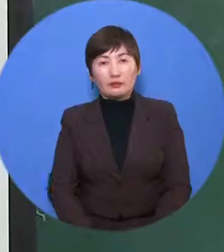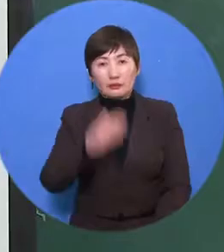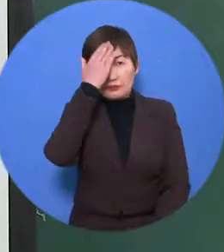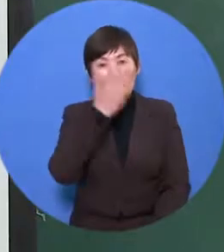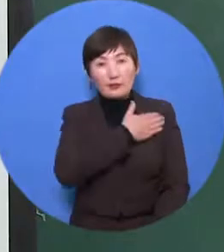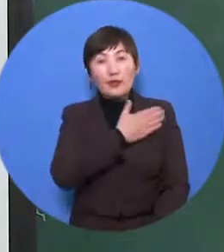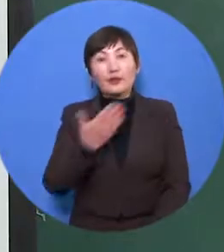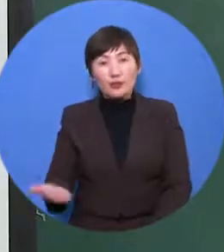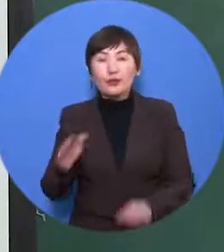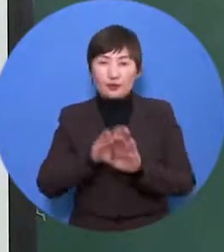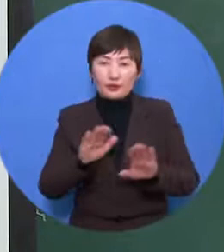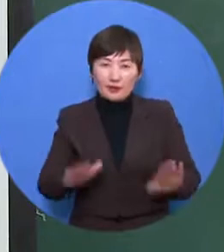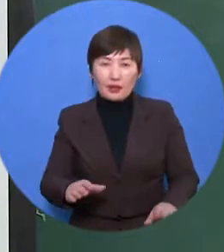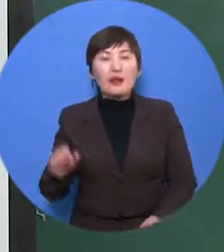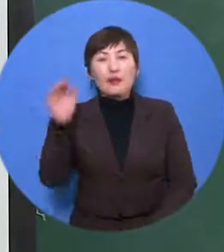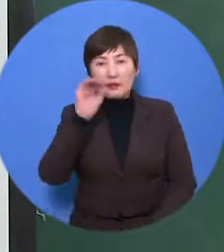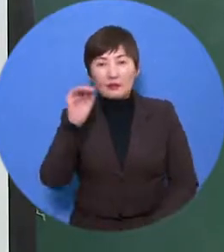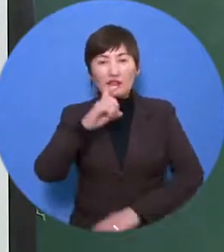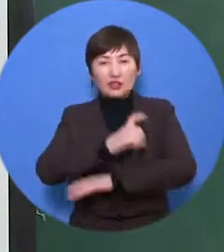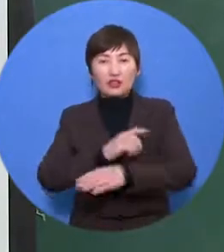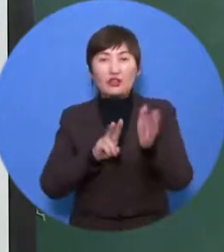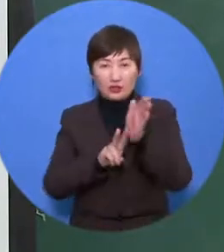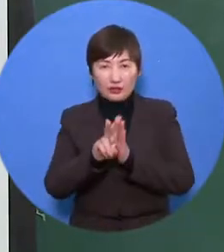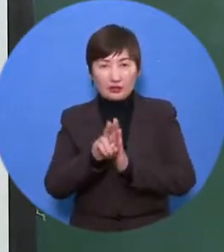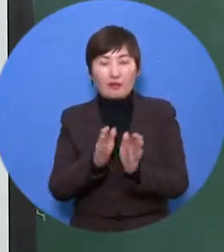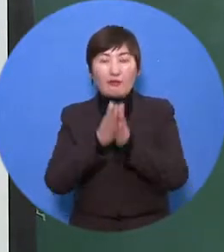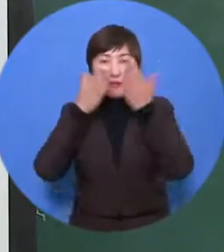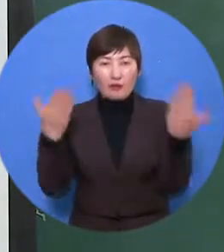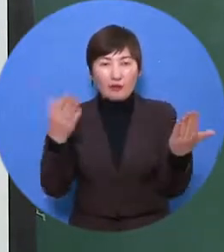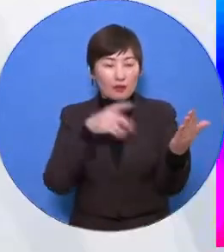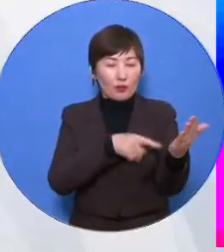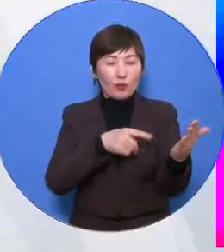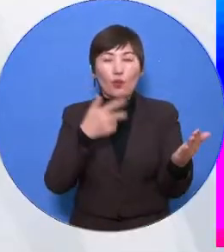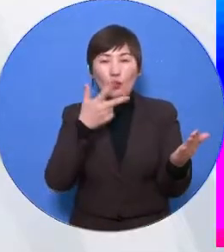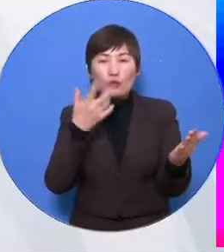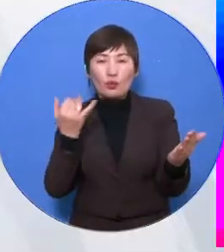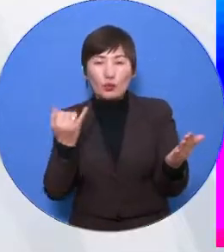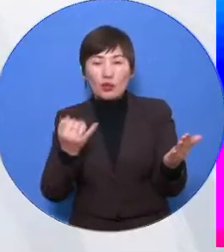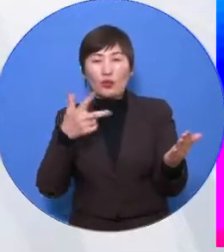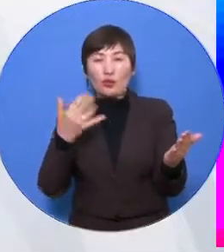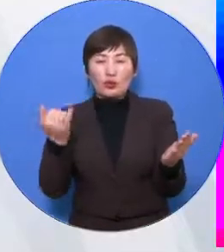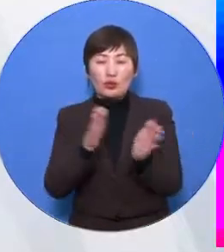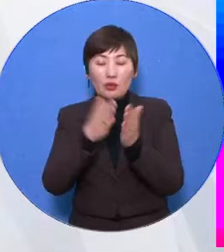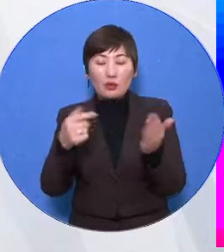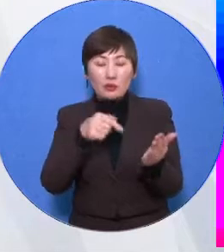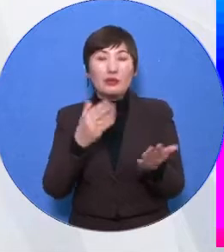За сайн байцгаана хүүхдүүдээ. Физикийн хичээлээ эхлэе. Сурах хүчгийн 37-36 дугаар хуудсыг нэгэрээ.